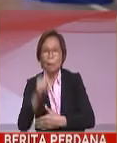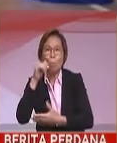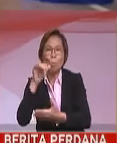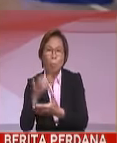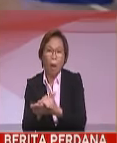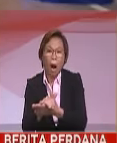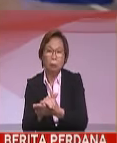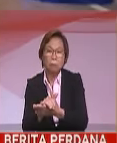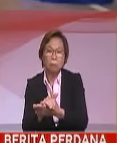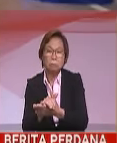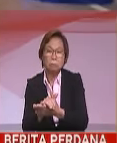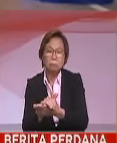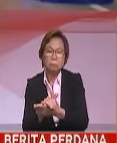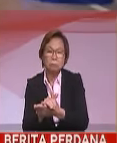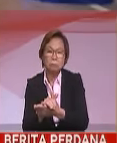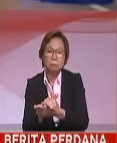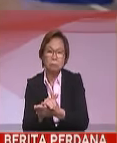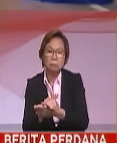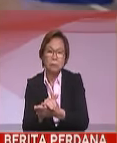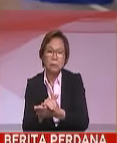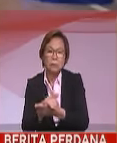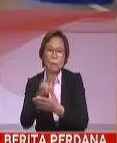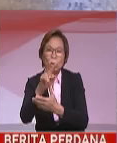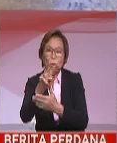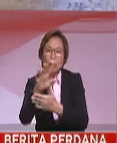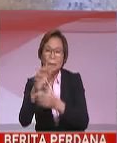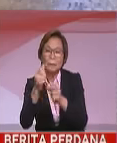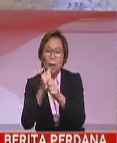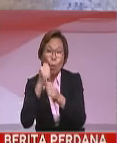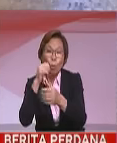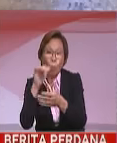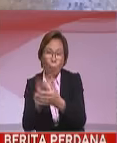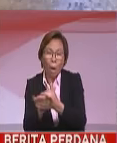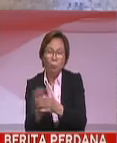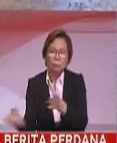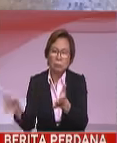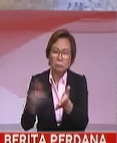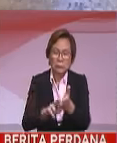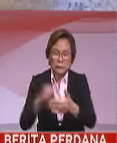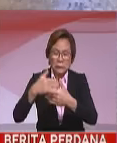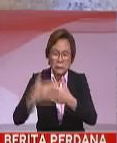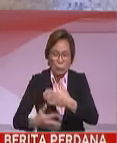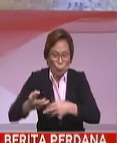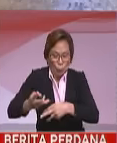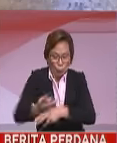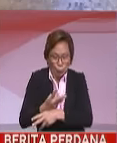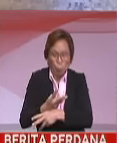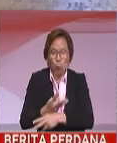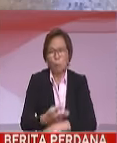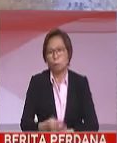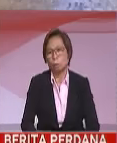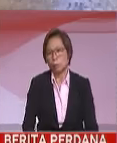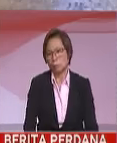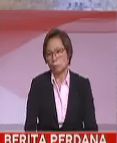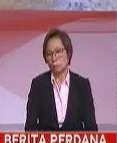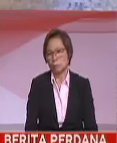isteri beliau, Nur Amalina Nur Ain, 25 tahun, dilaporkan cedera parah.